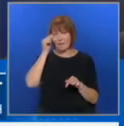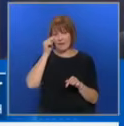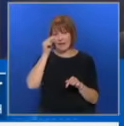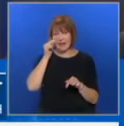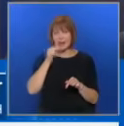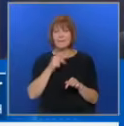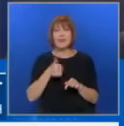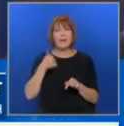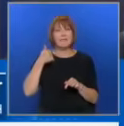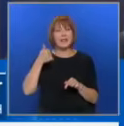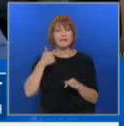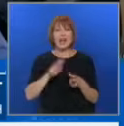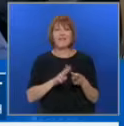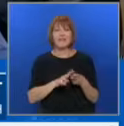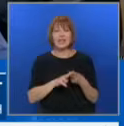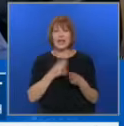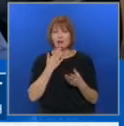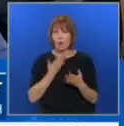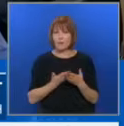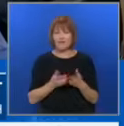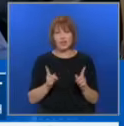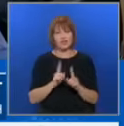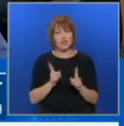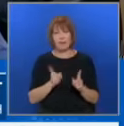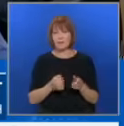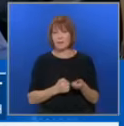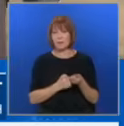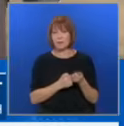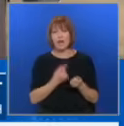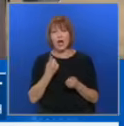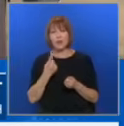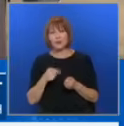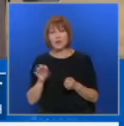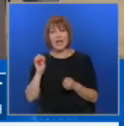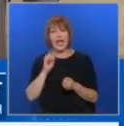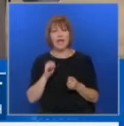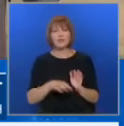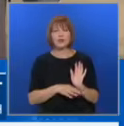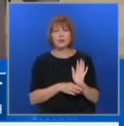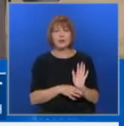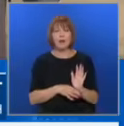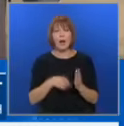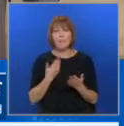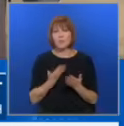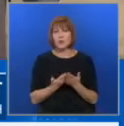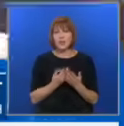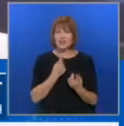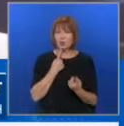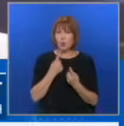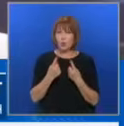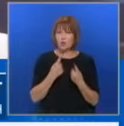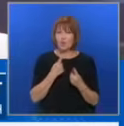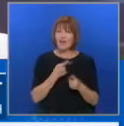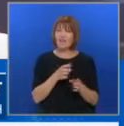от БСП Кристиан Вигенин обяви, че няма да я подкрепи. Други евродепутати поставят много условия към нея. А какво